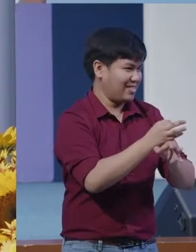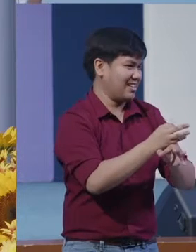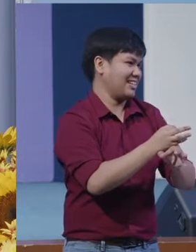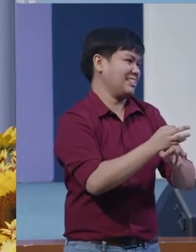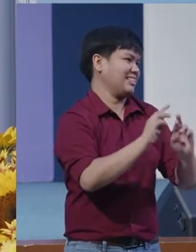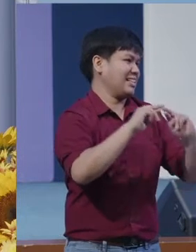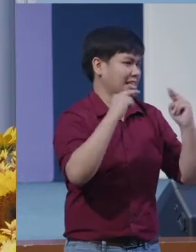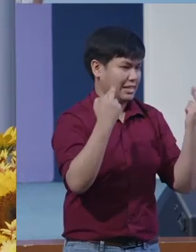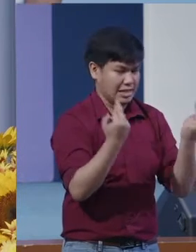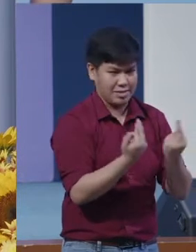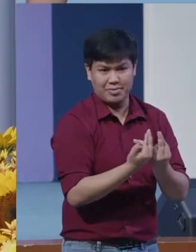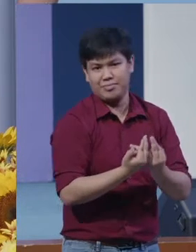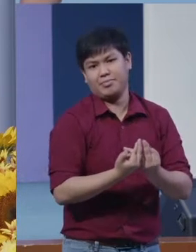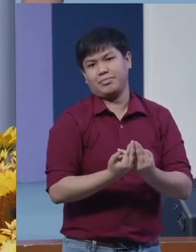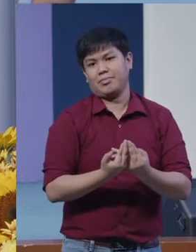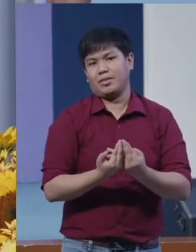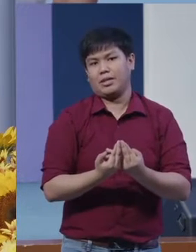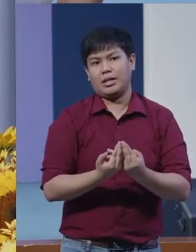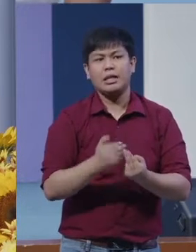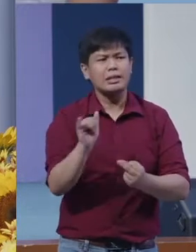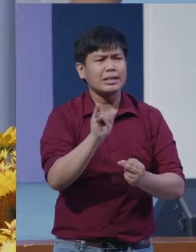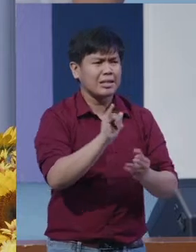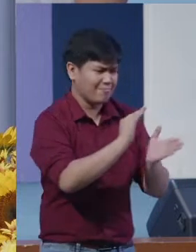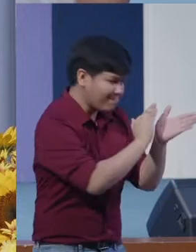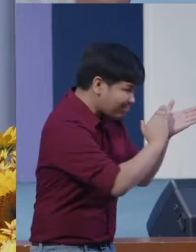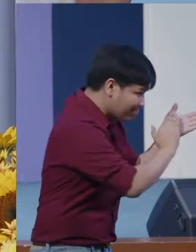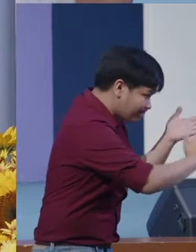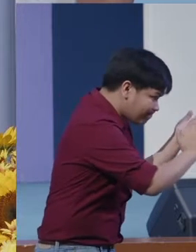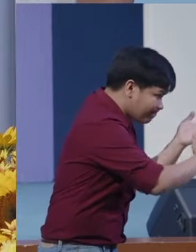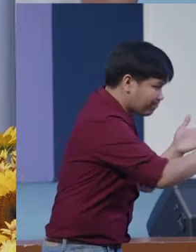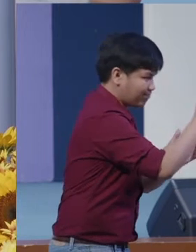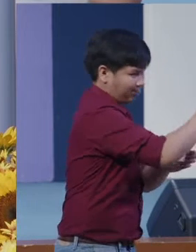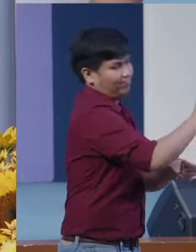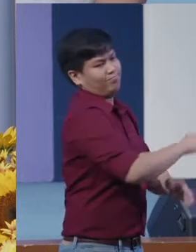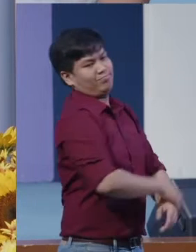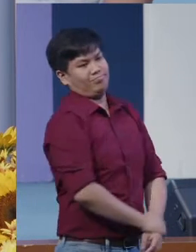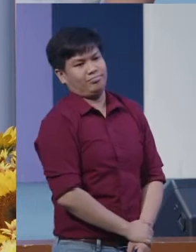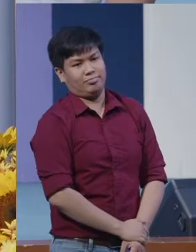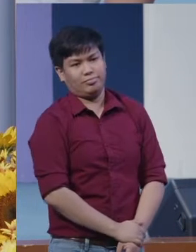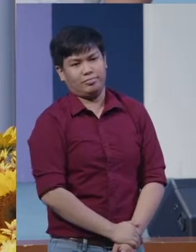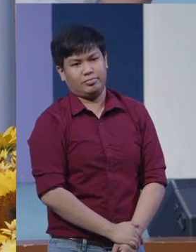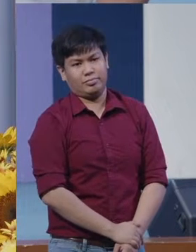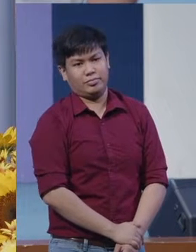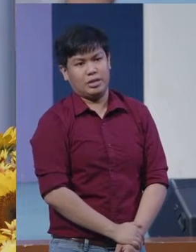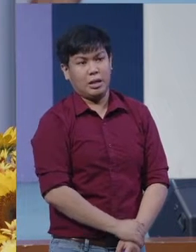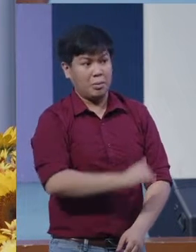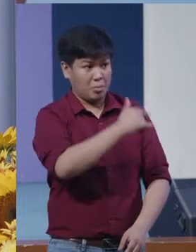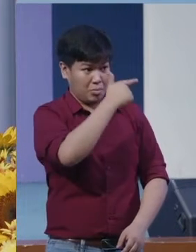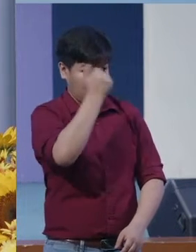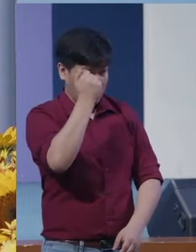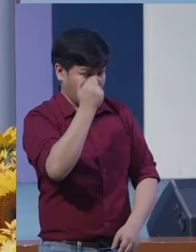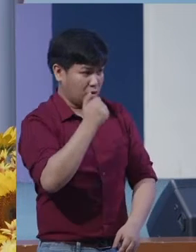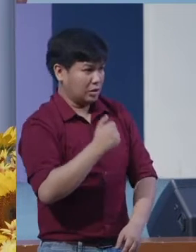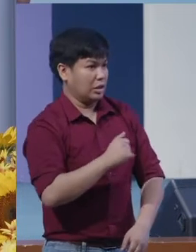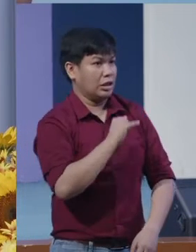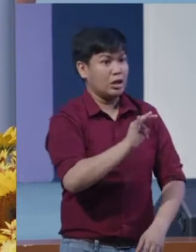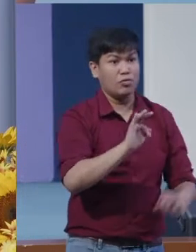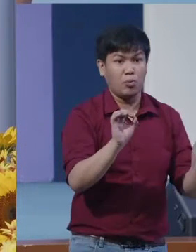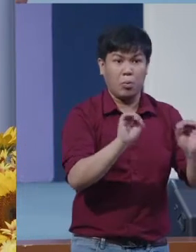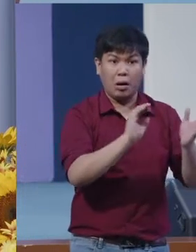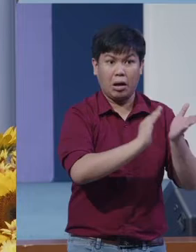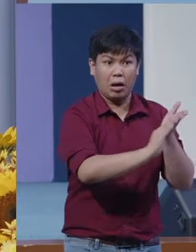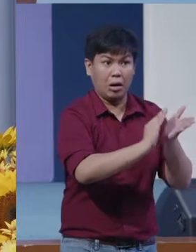ikaw yung na-offend, napatawad mo na yung naka-offend sa'yo. Di ba? Kasi kung hindi mo pa napapatawad, hindi